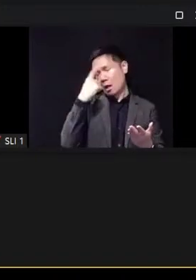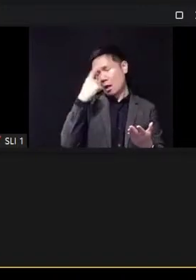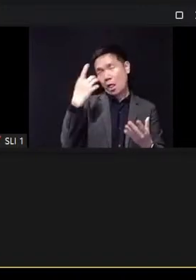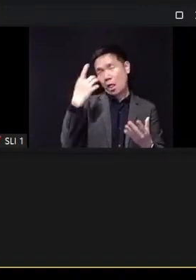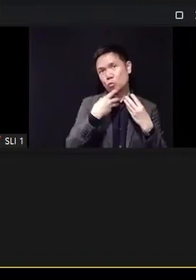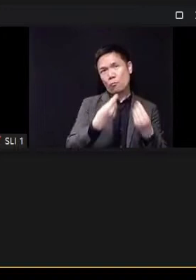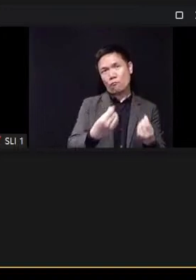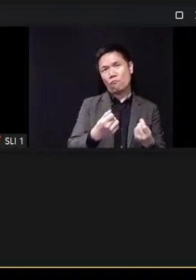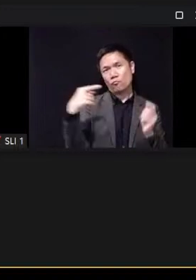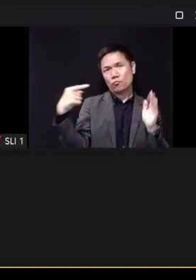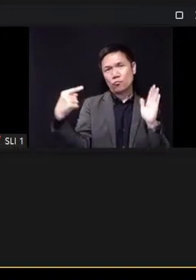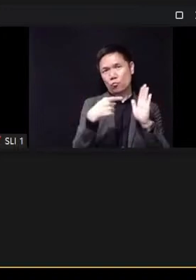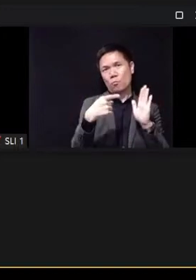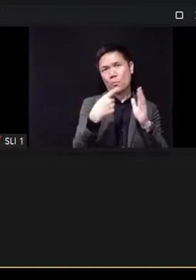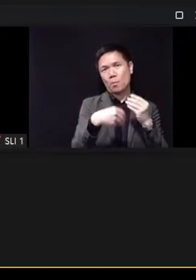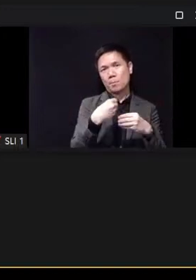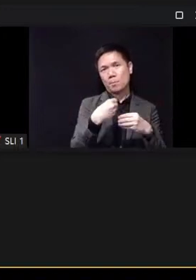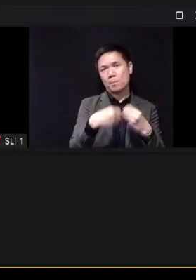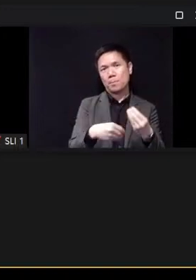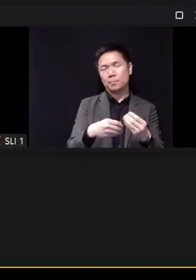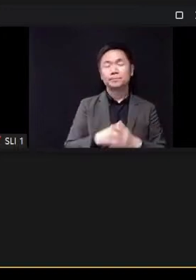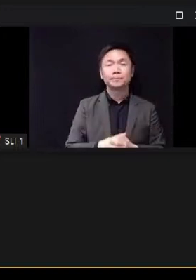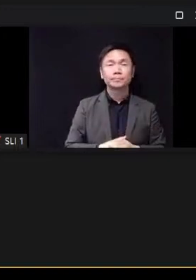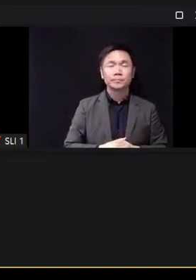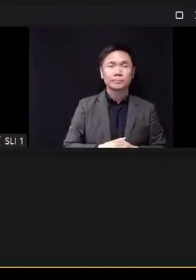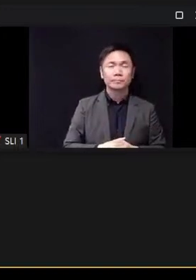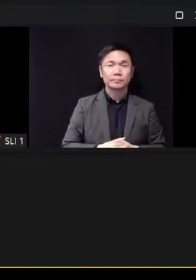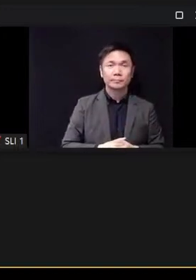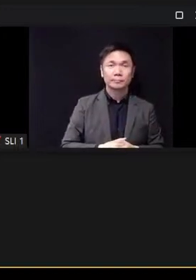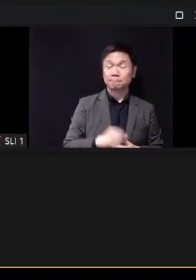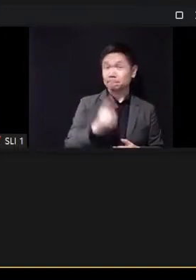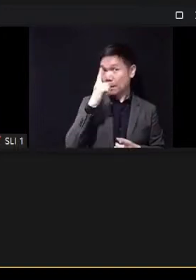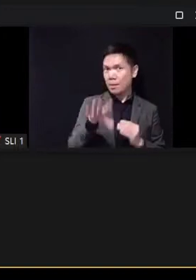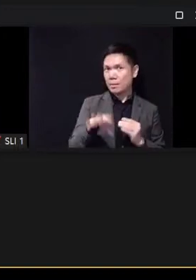На полях попутно хочу заметить,